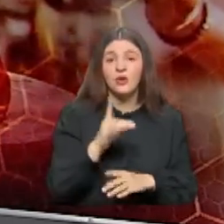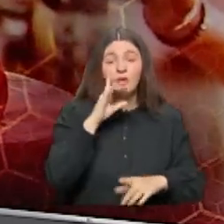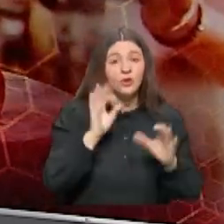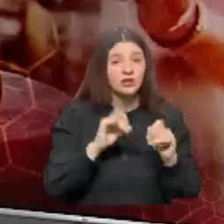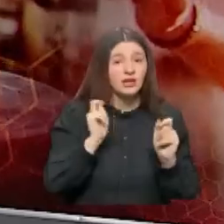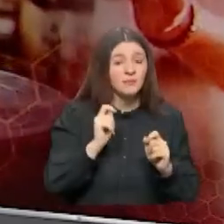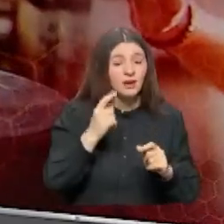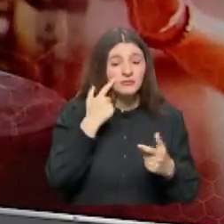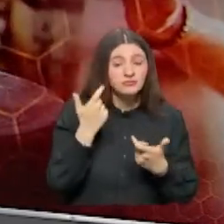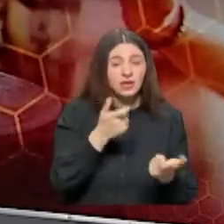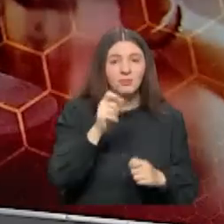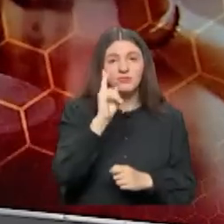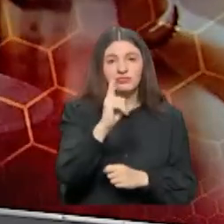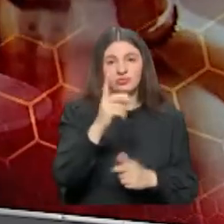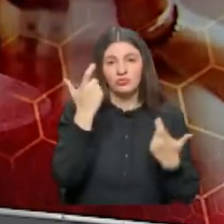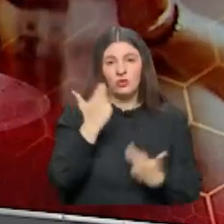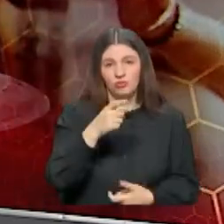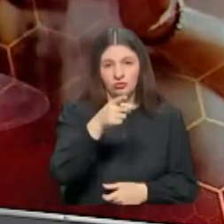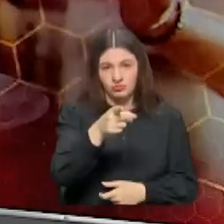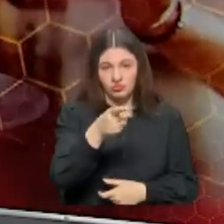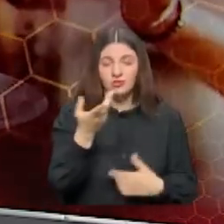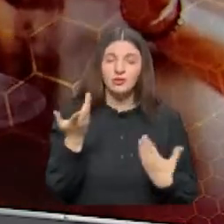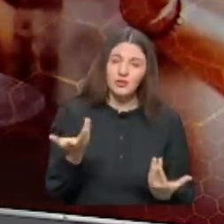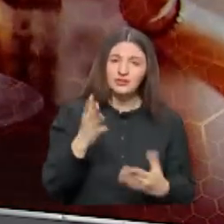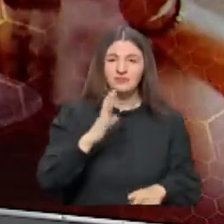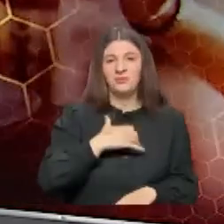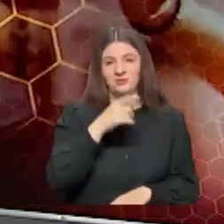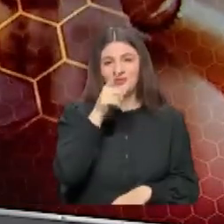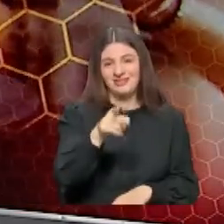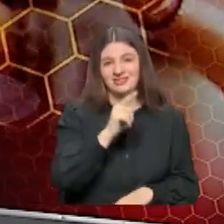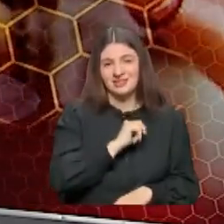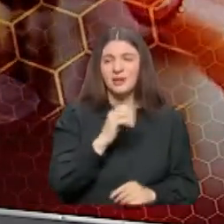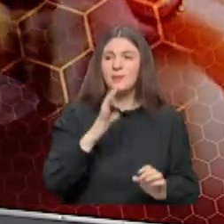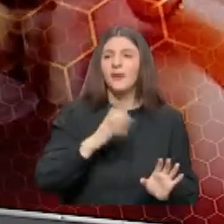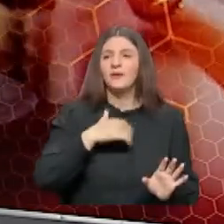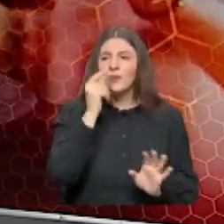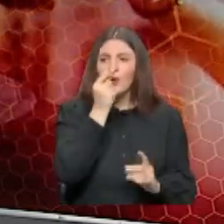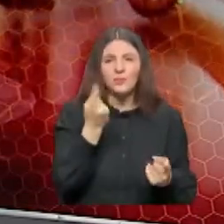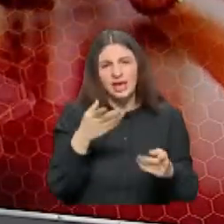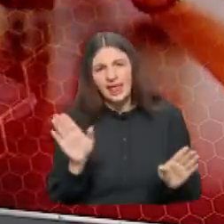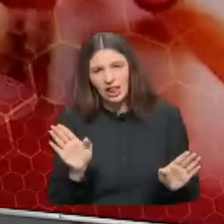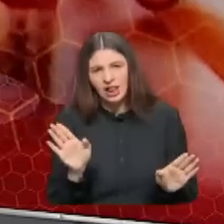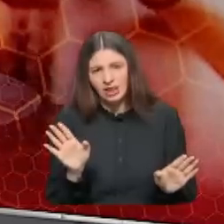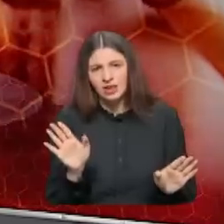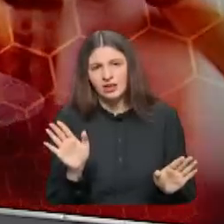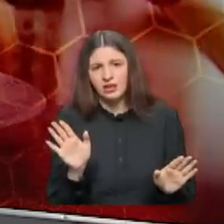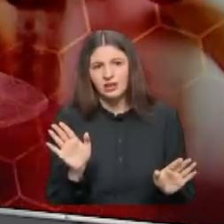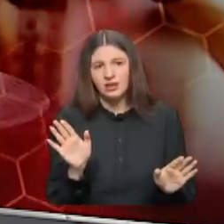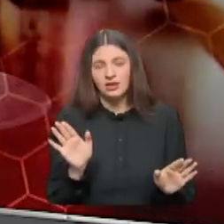kontrol etmek, denetlemek size düşüyor. O yüzden patron sizsiniz. Patronluk kolay bir şey değil.